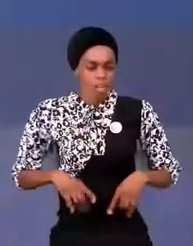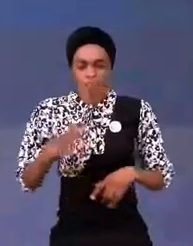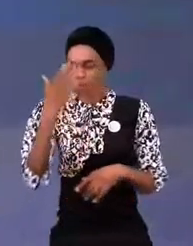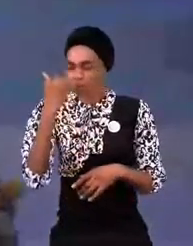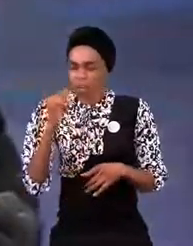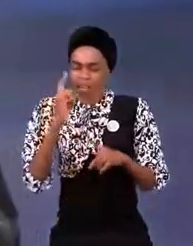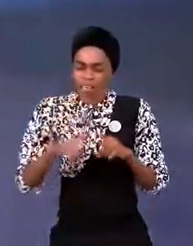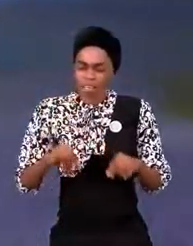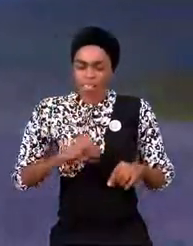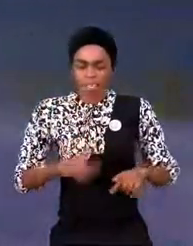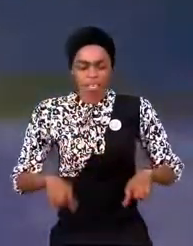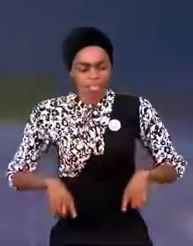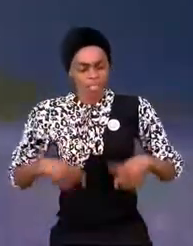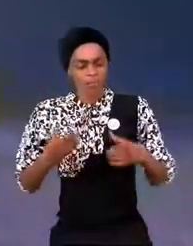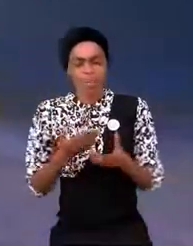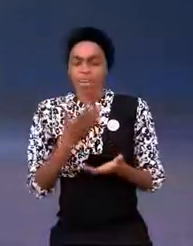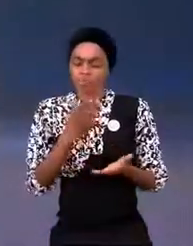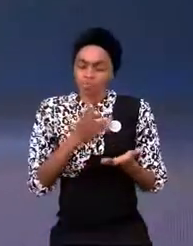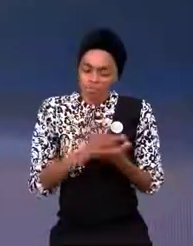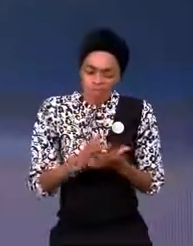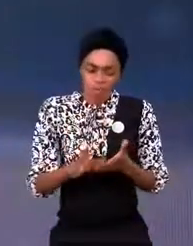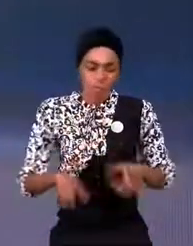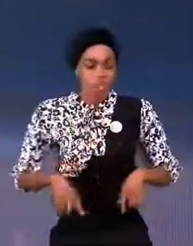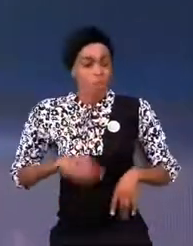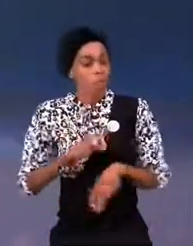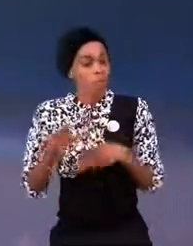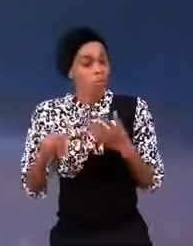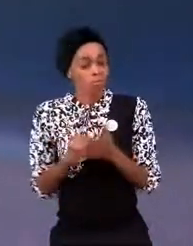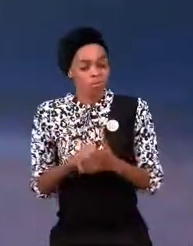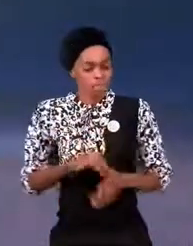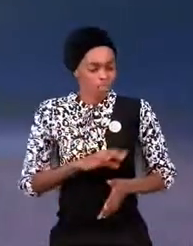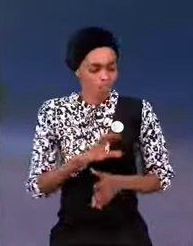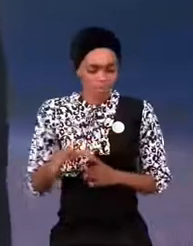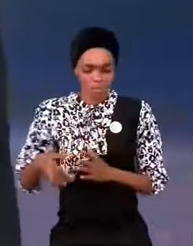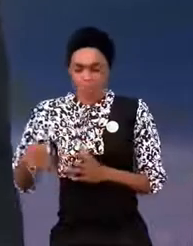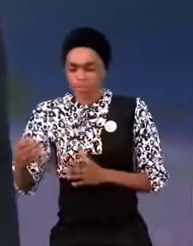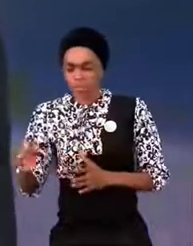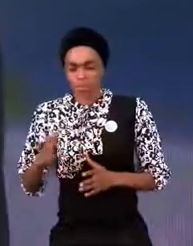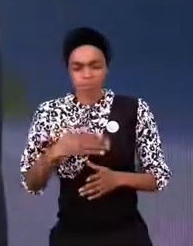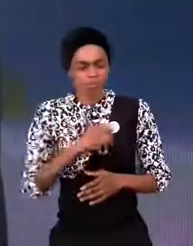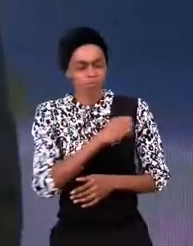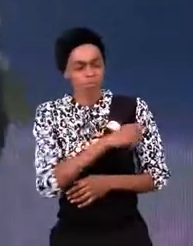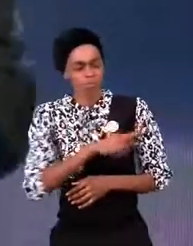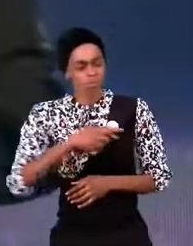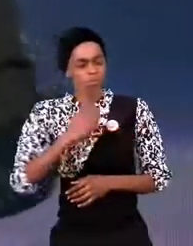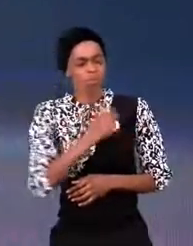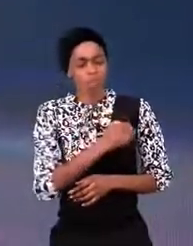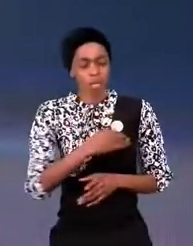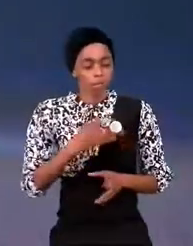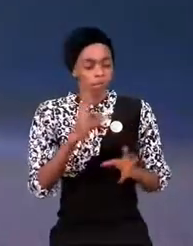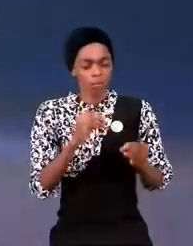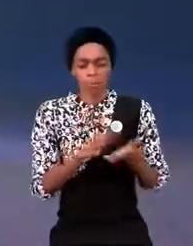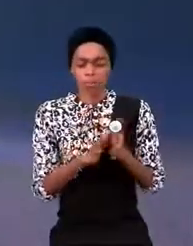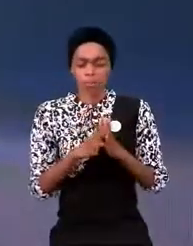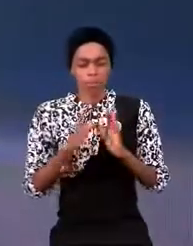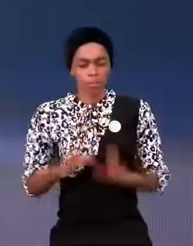juste? Tous ces domaines de tristesse et de regret, et il n'y a pas de paix. Il n'y a pas de paix, dit